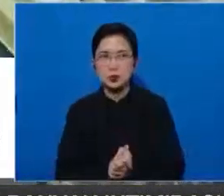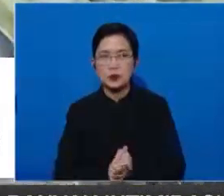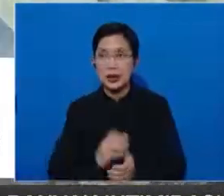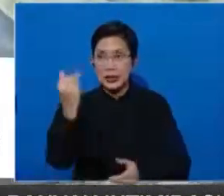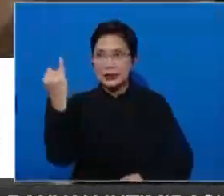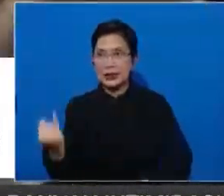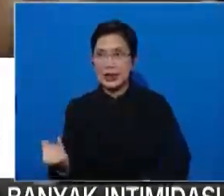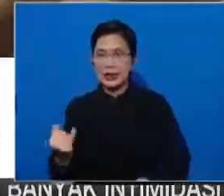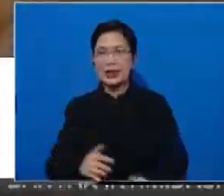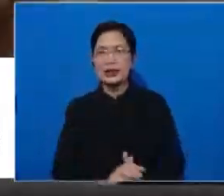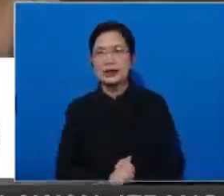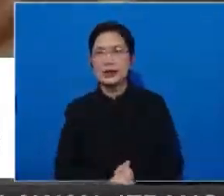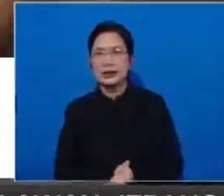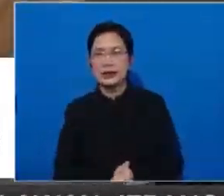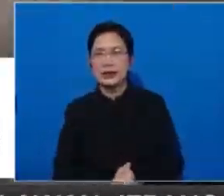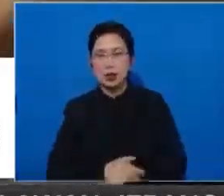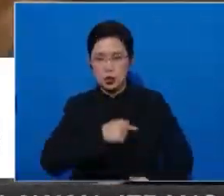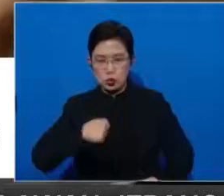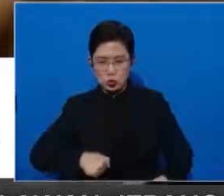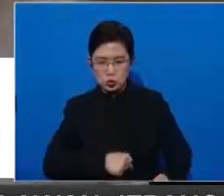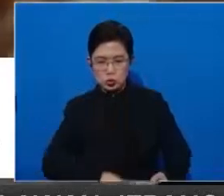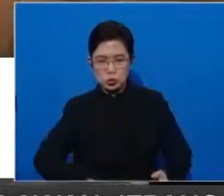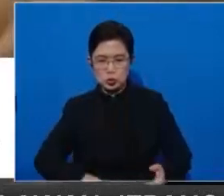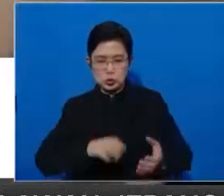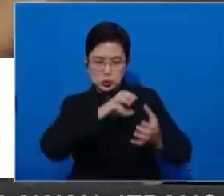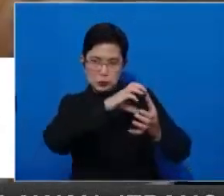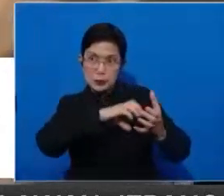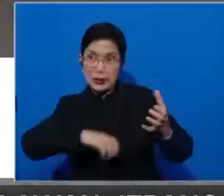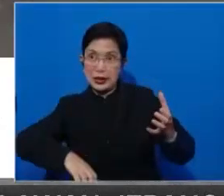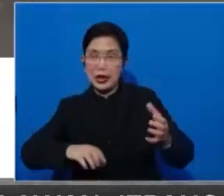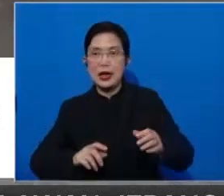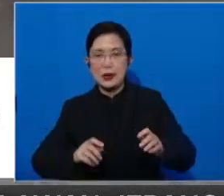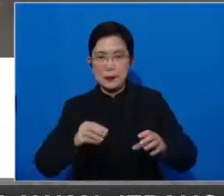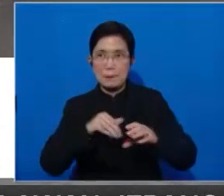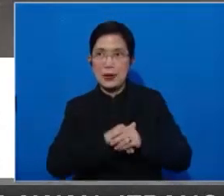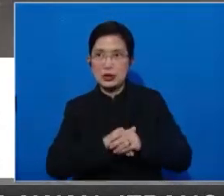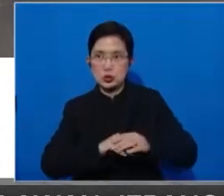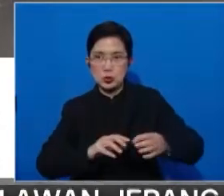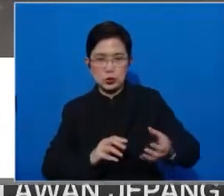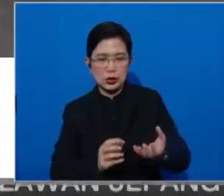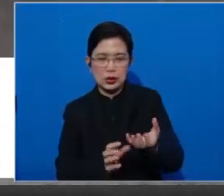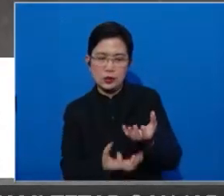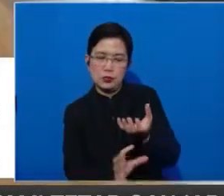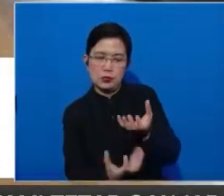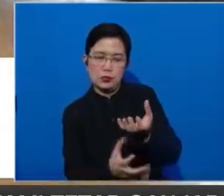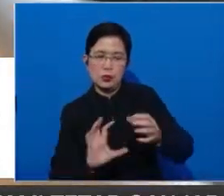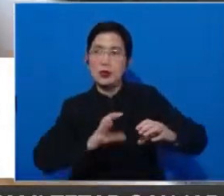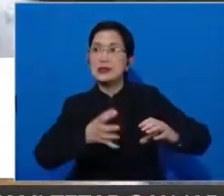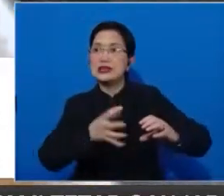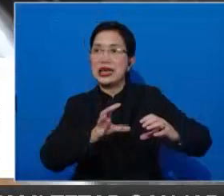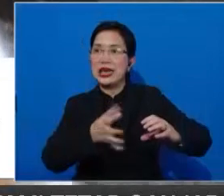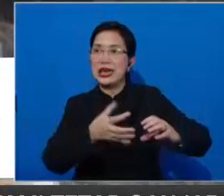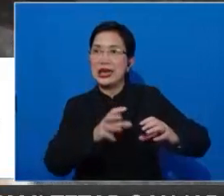Terakhir, usus pepaya akan masuk ke mesin peniris minyak atau spinner, agar memiliki daya simpan lebih lama.